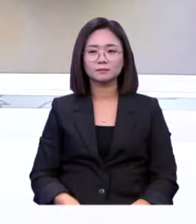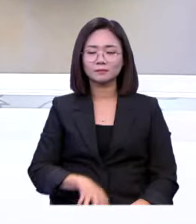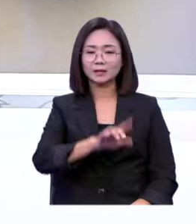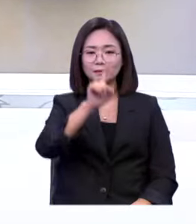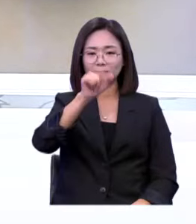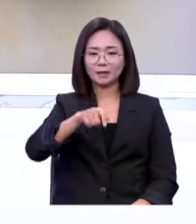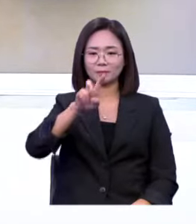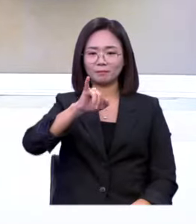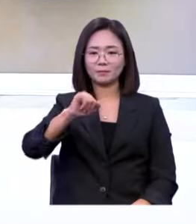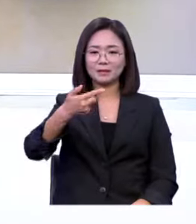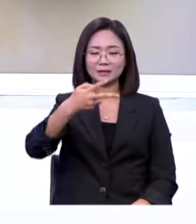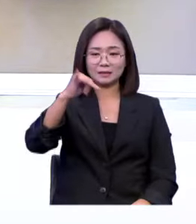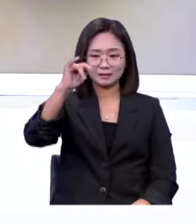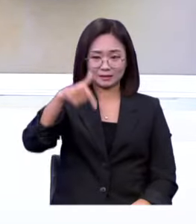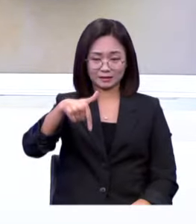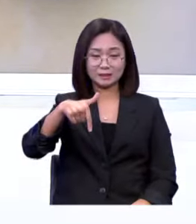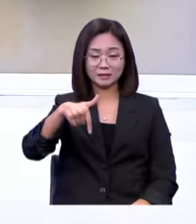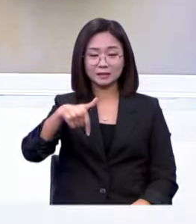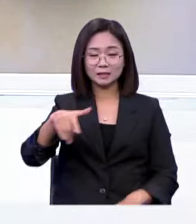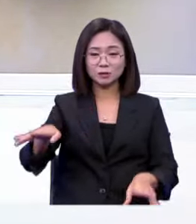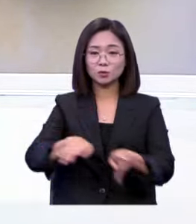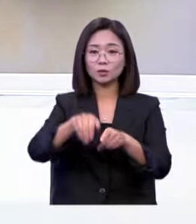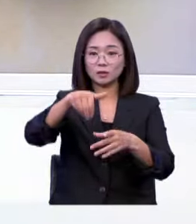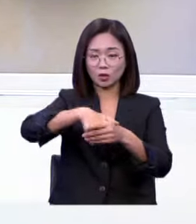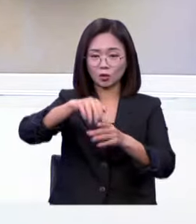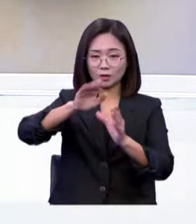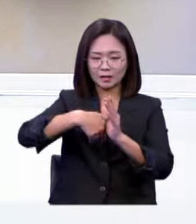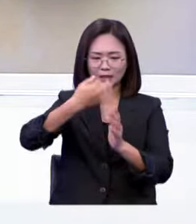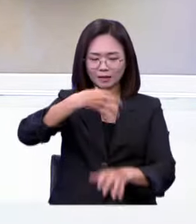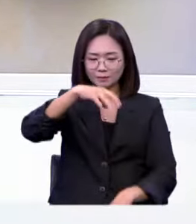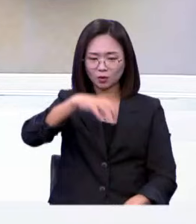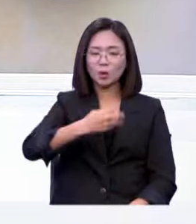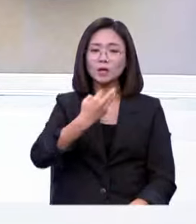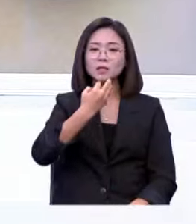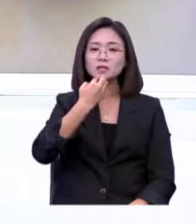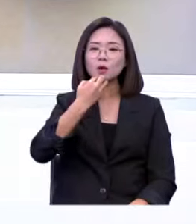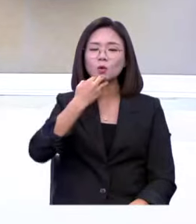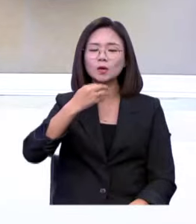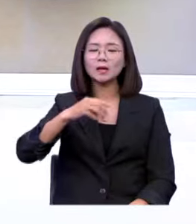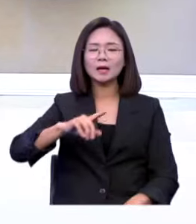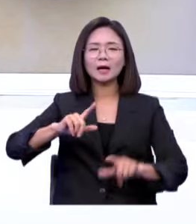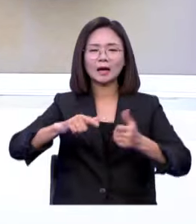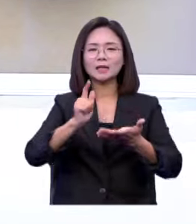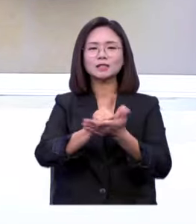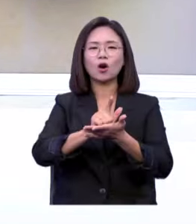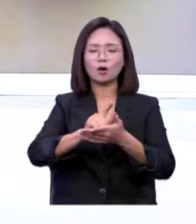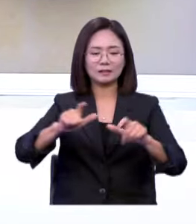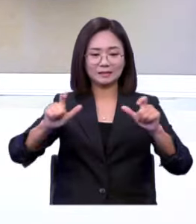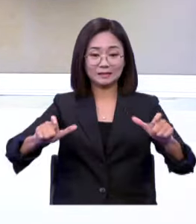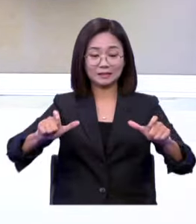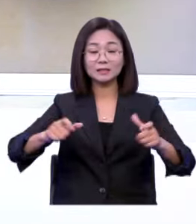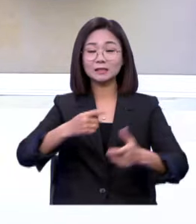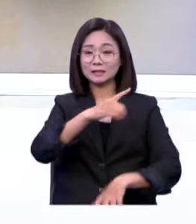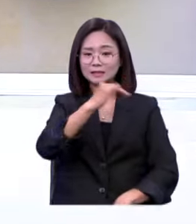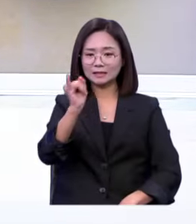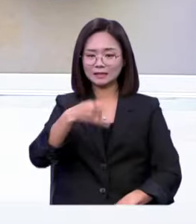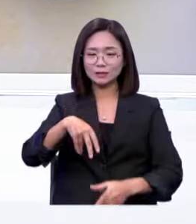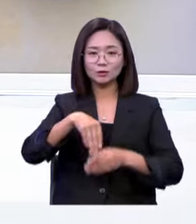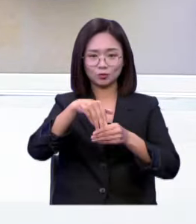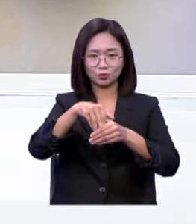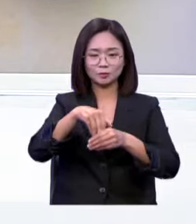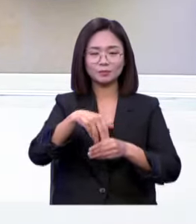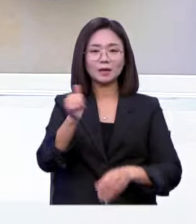박민식 전 국가보훈부 장관이 이번 총선에서 험지라고 할 수 있는 서울 강서울 출마를 공식 선언했습니다. 국민의힘